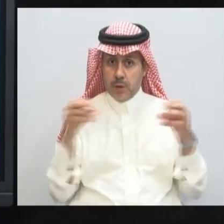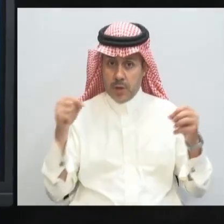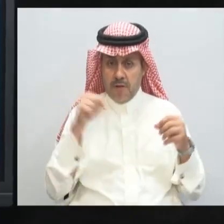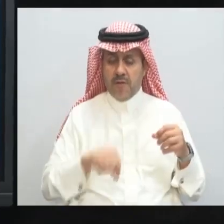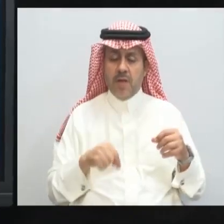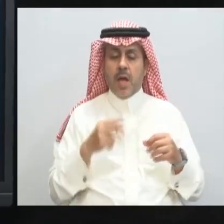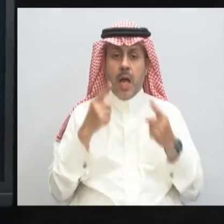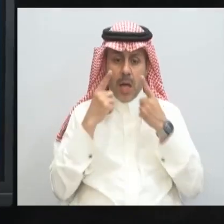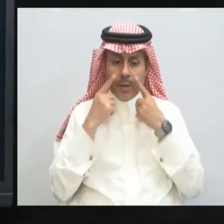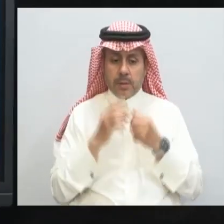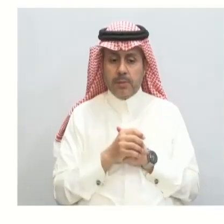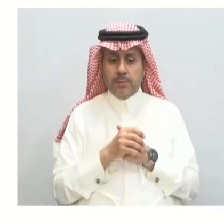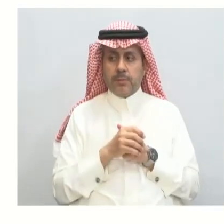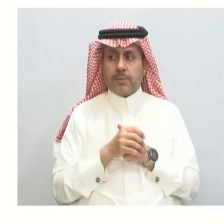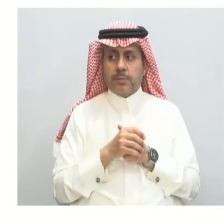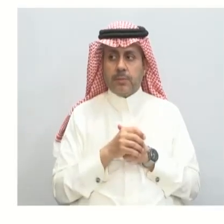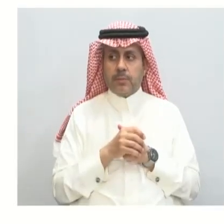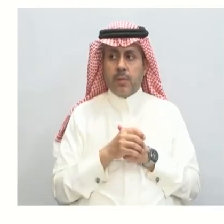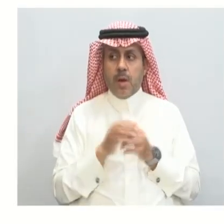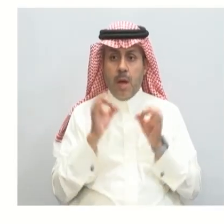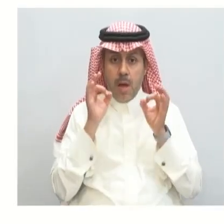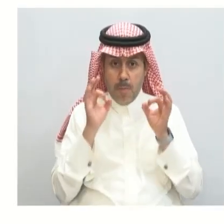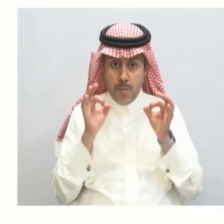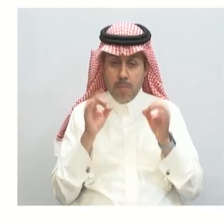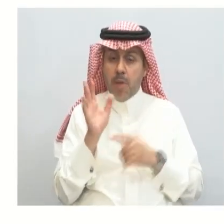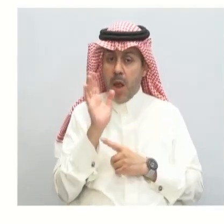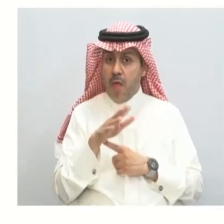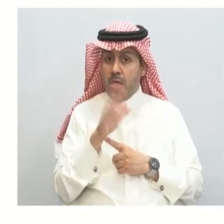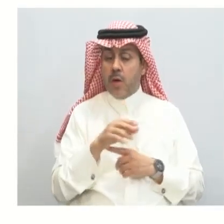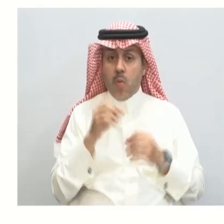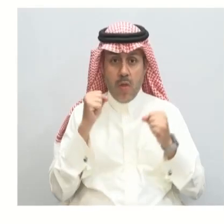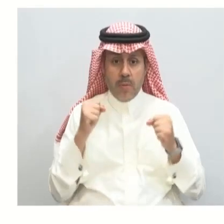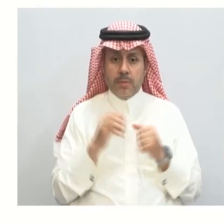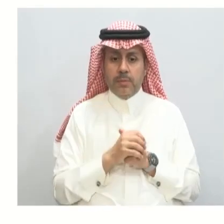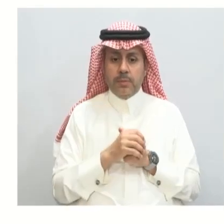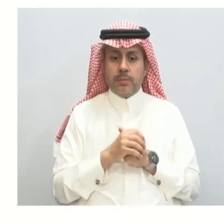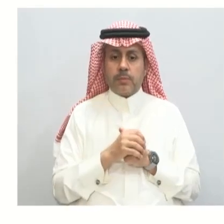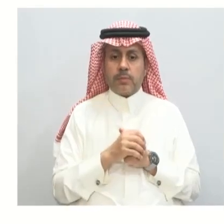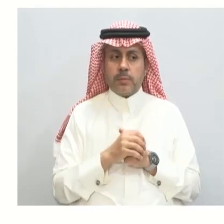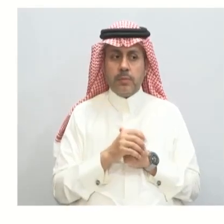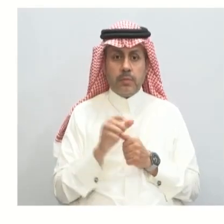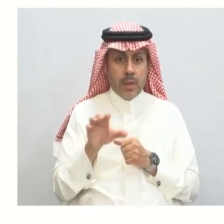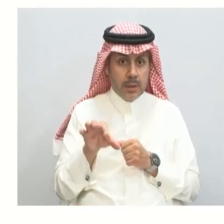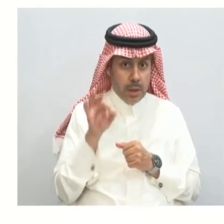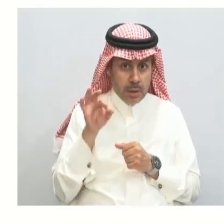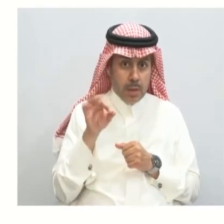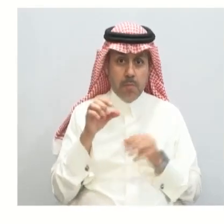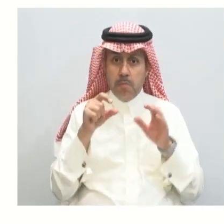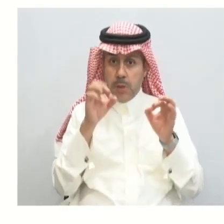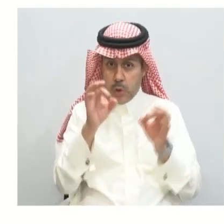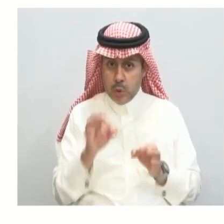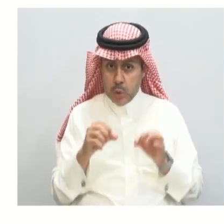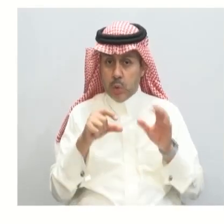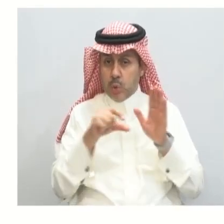حياتنا احسنتم نقول ابرز تلك الاثار اعظم تلك الاثار التي نستخرجها من هذه السوره